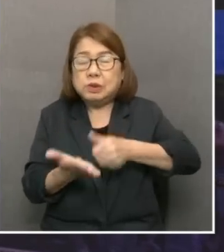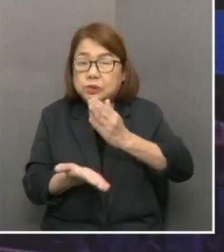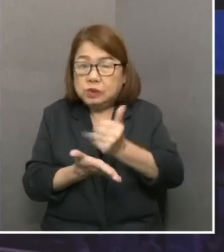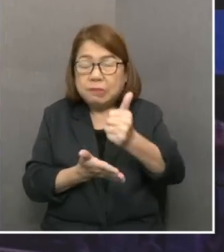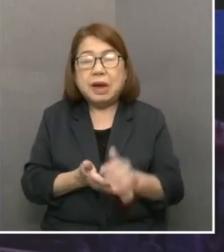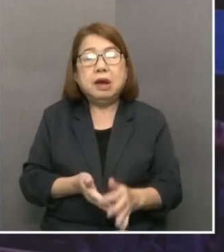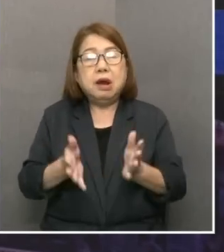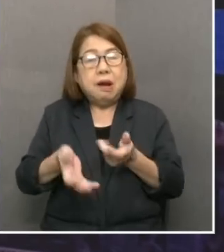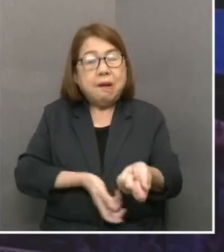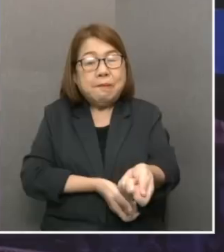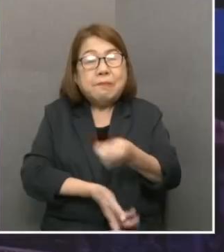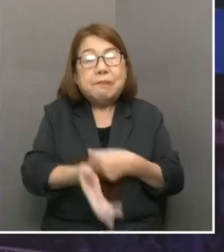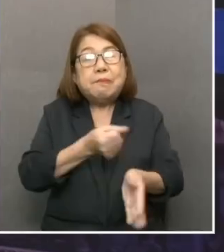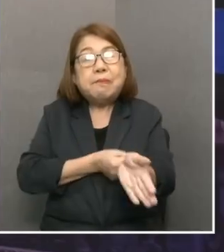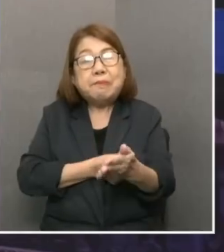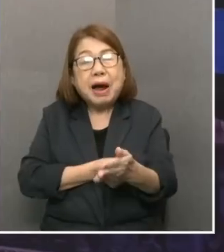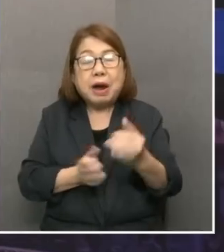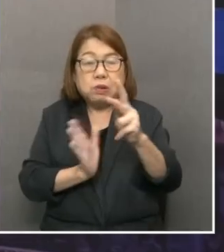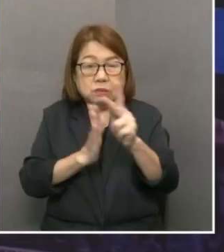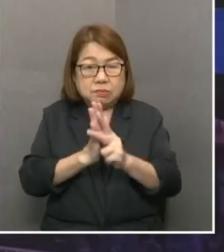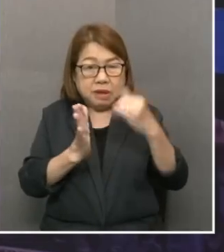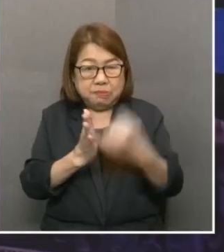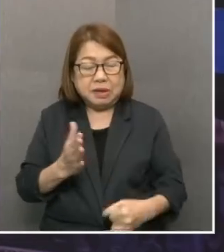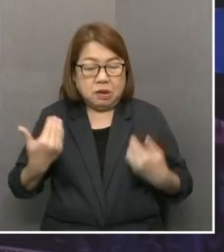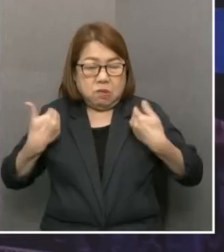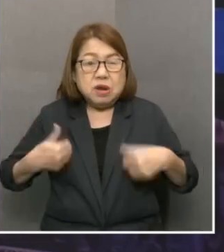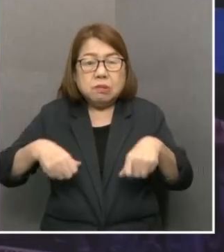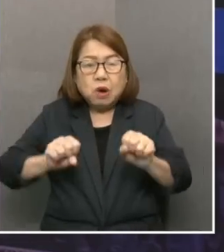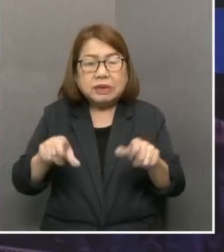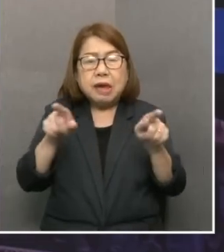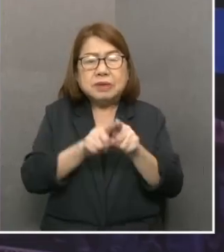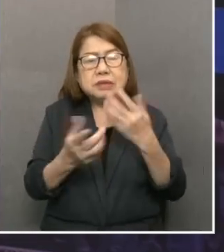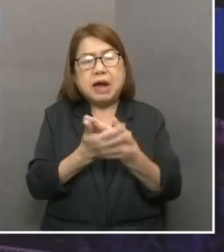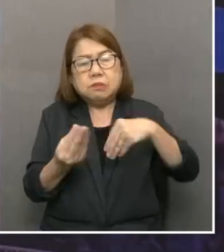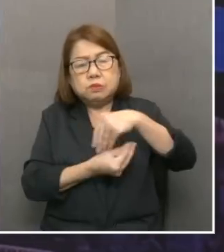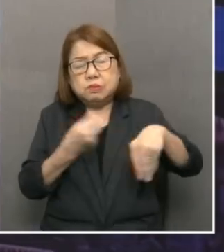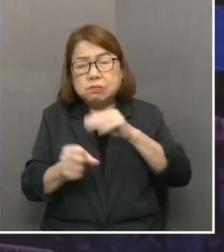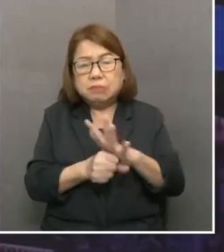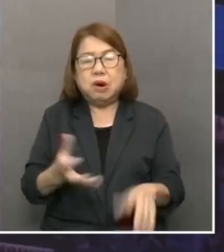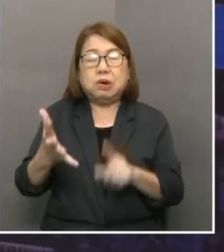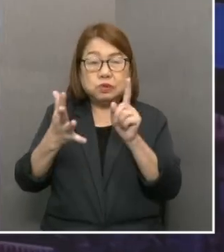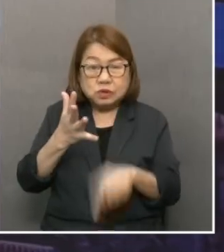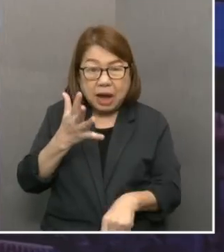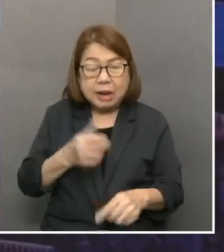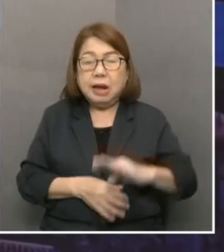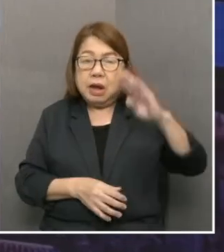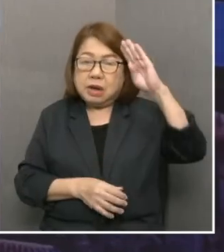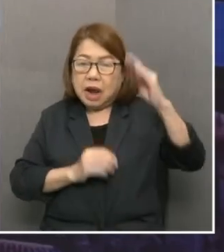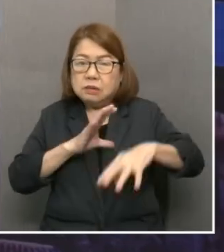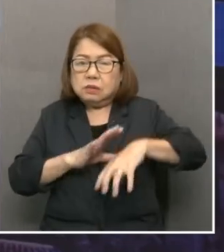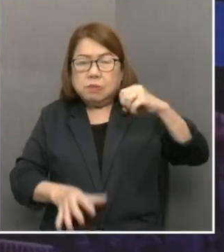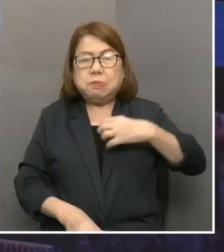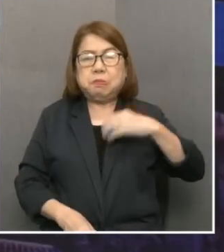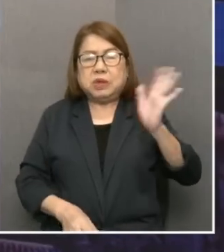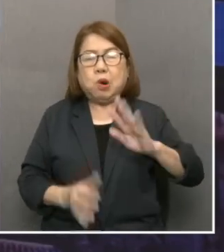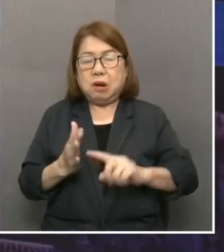ค่าครองชีพของวินมอเตอร์ไซค์รับจ้างนะคะแล้วก็การเกณฑ์ทหารแบบสมัครใจที่มีแนวโน้มจะเริ่มได้เมษายนปีหน้านี้เลย